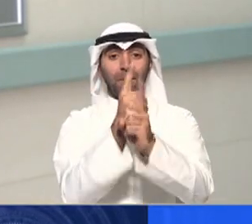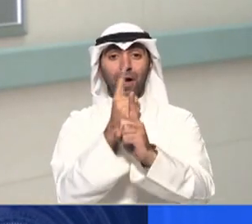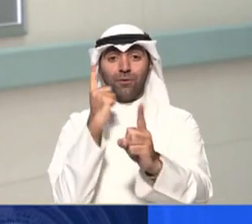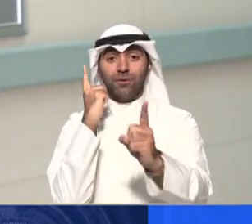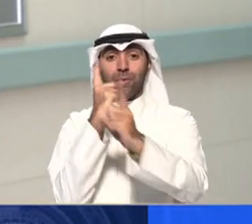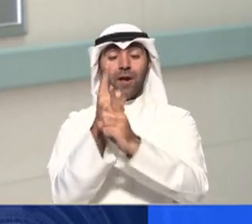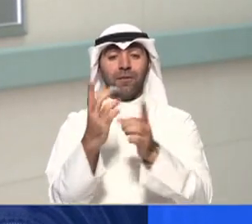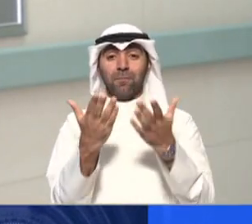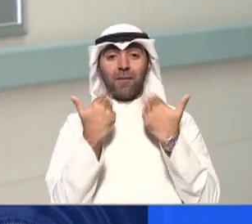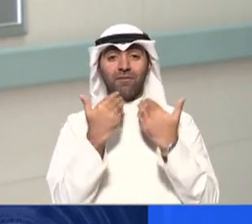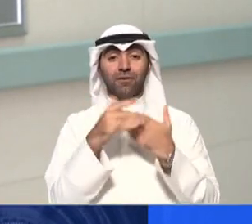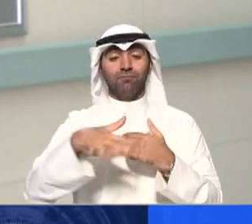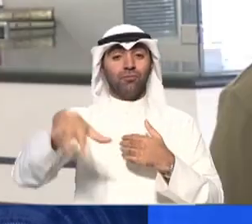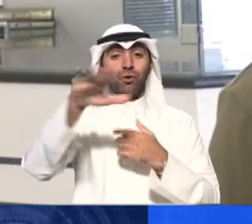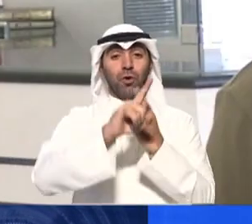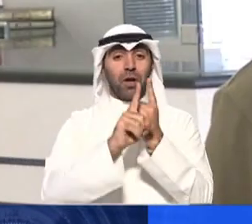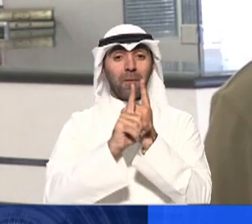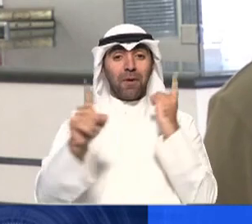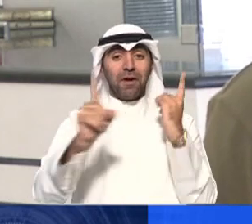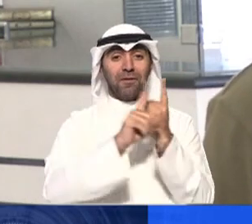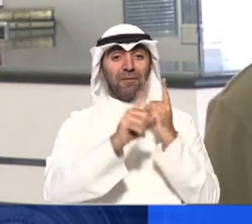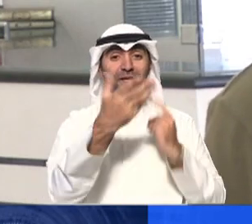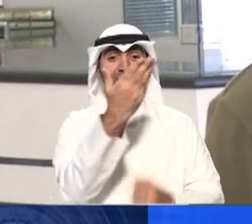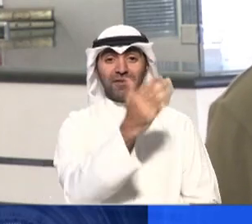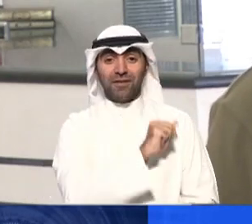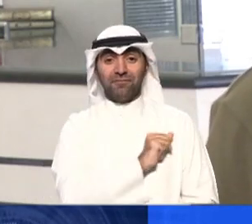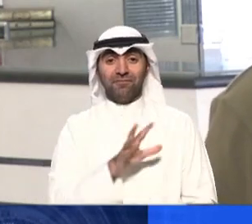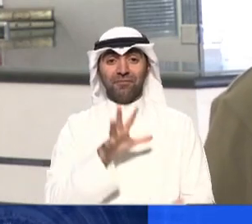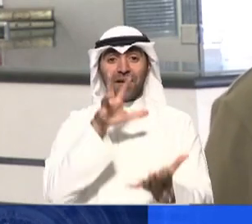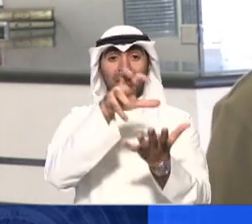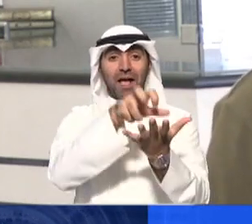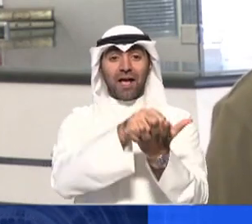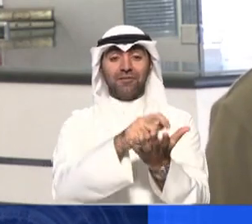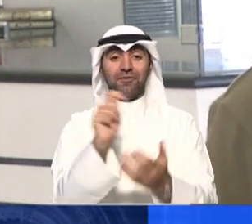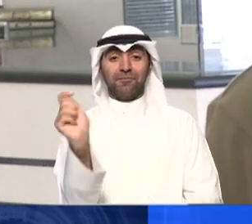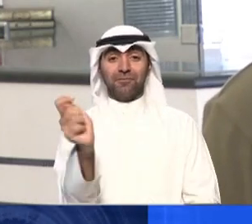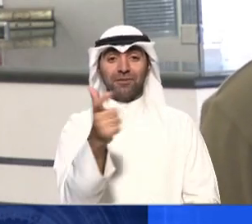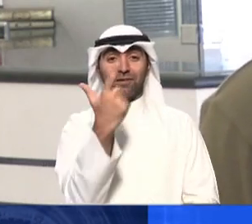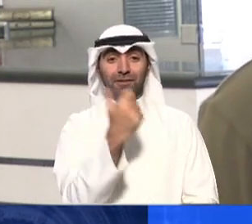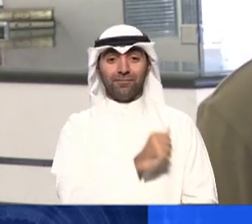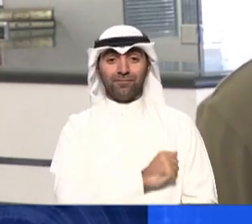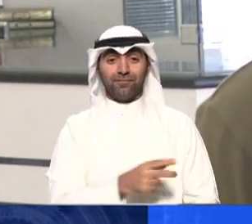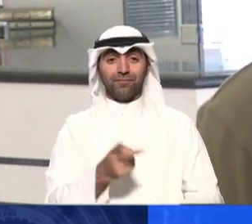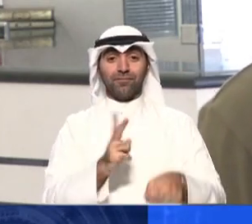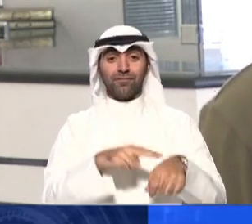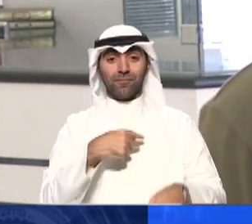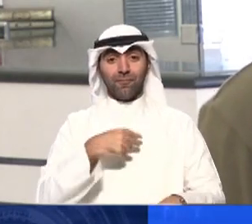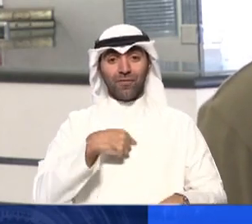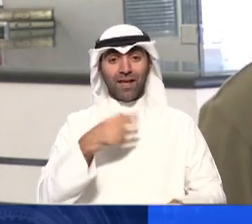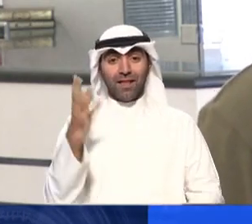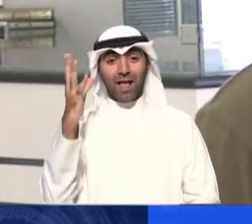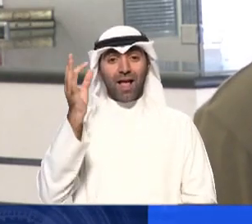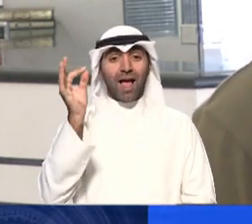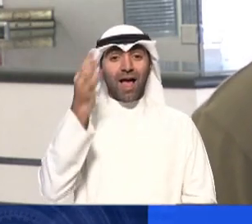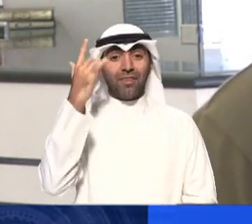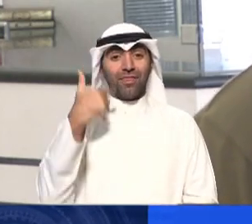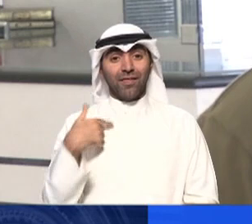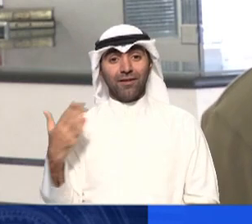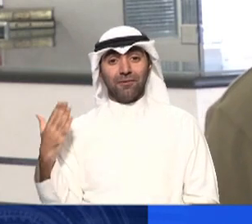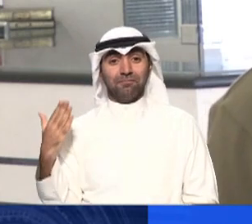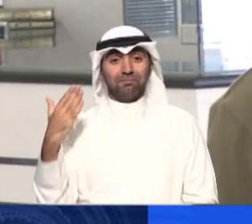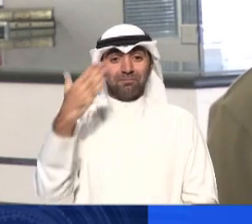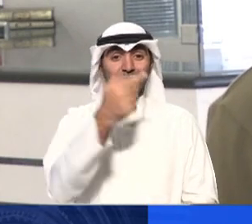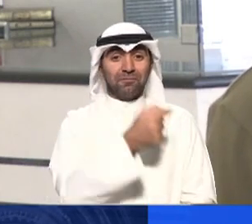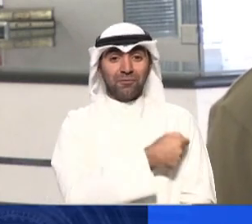لسلامته وسلامة المجتمع. إذا وصلت هنا يعني ما راح أحتك مع مرضى وايد، وما راح أتأخر، راح أدش على الطبيب على